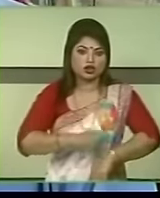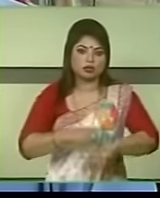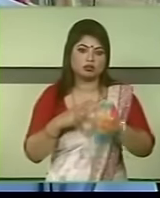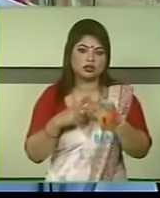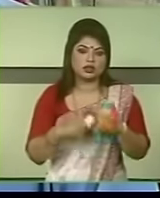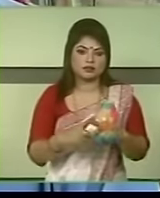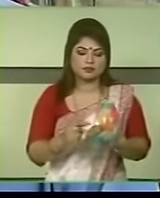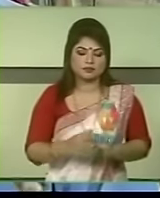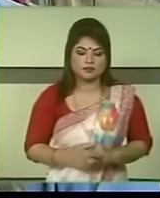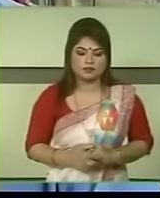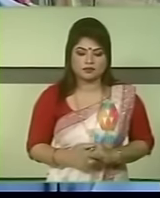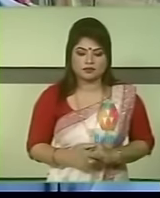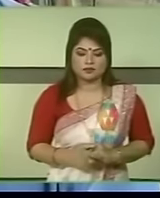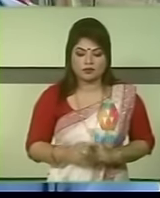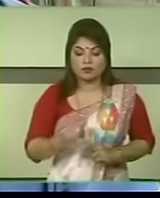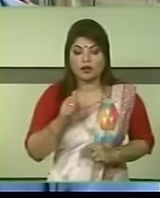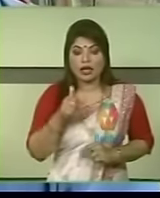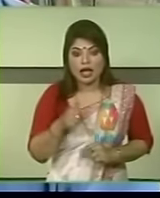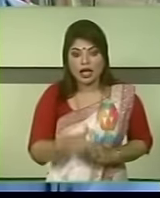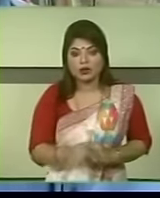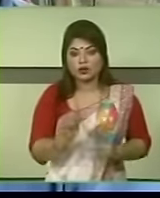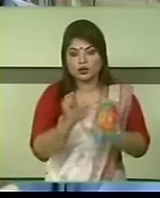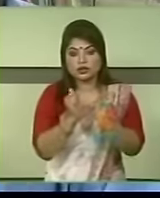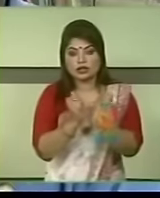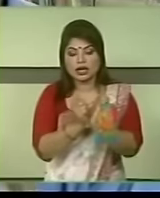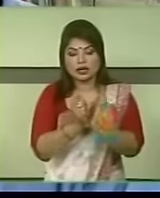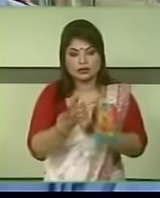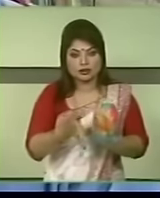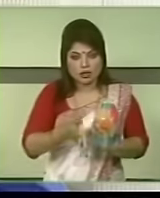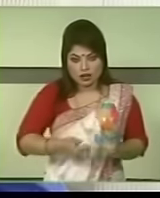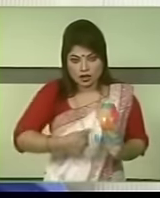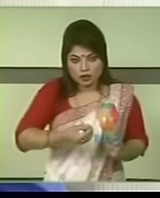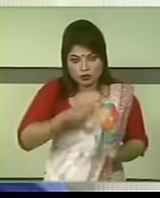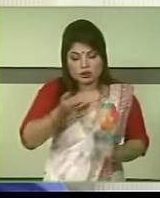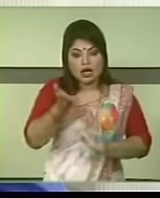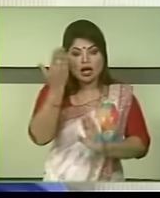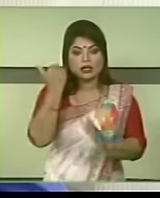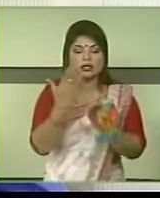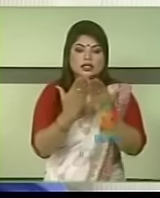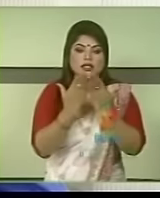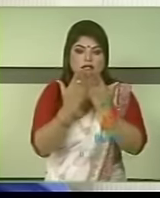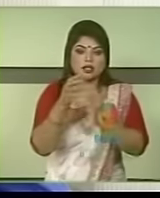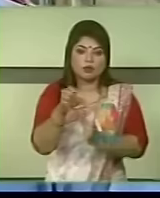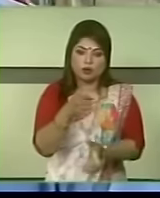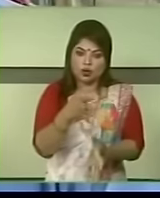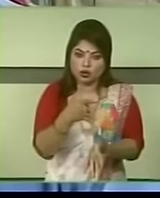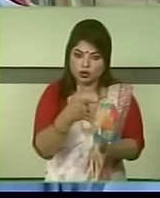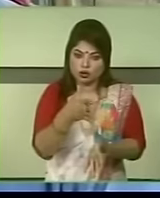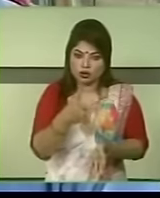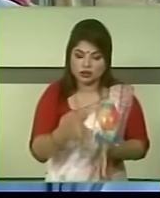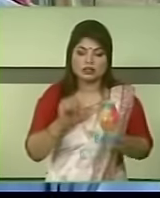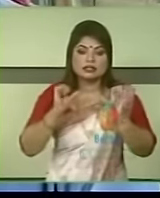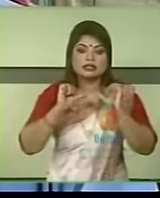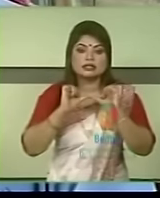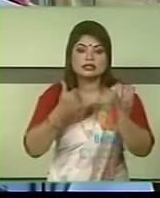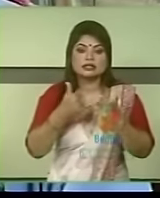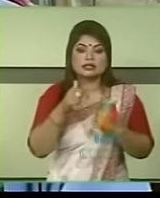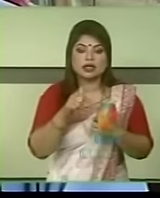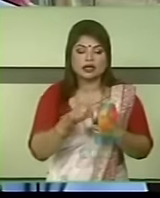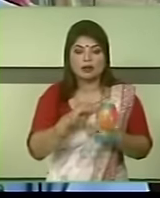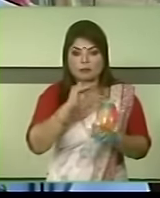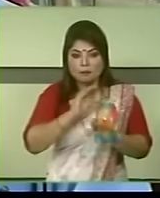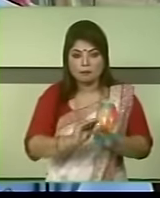যে কথাটা বলেছেন তার সাথে কিন্তু যথেষ্ট অগ্রগতি কিন্তু আগেই হয়েছে। যেমন শিক্ষা মন্ত্রণালয়ের অধীনে ন্যাশনাল একাডেমি ফর দ্য